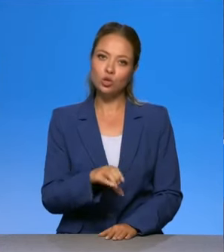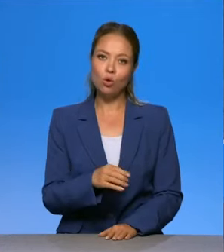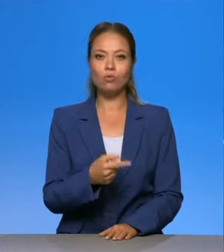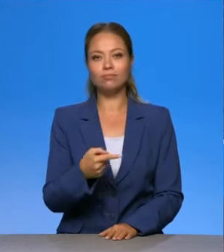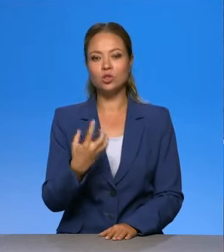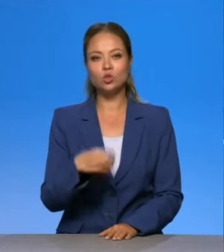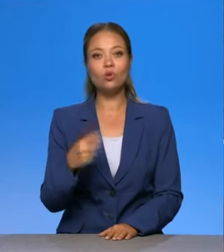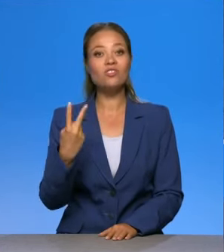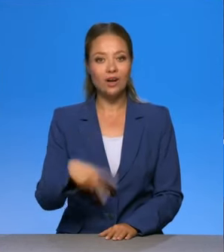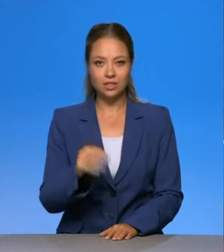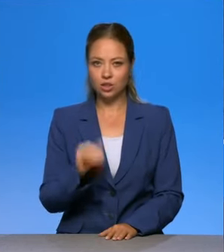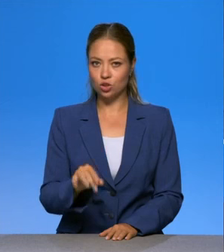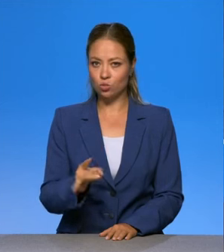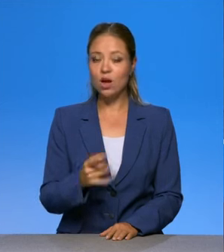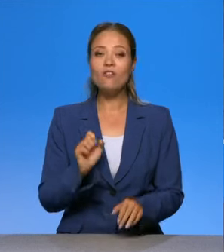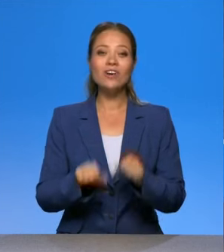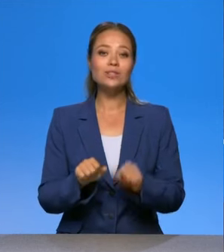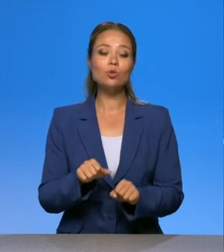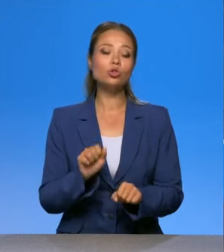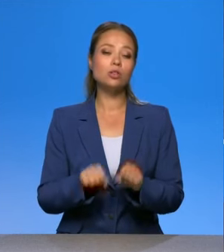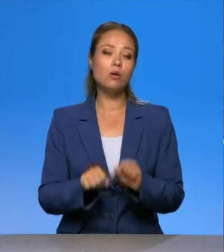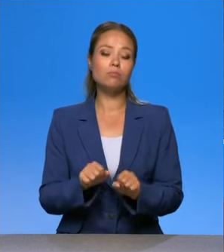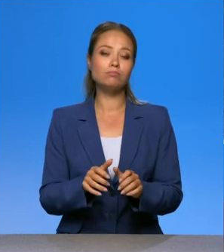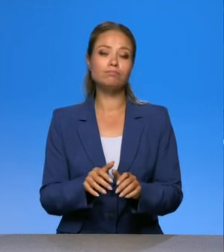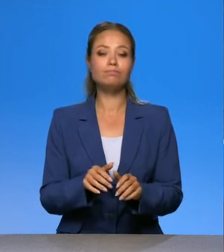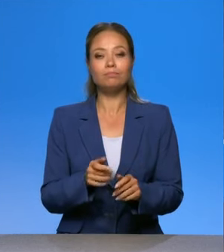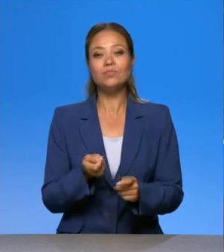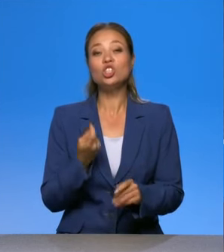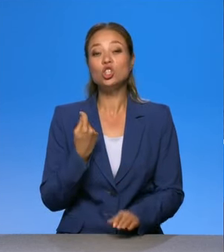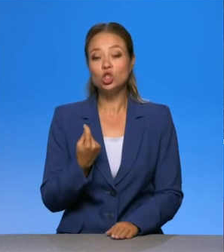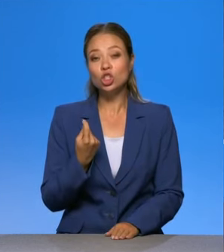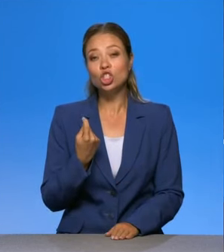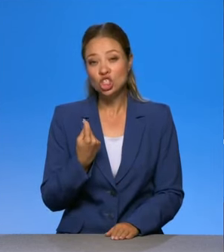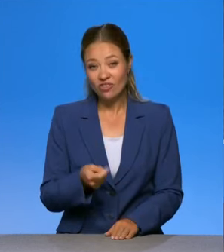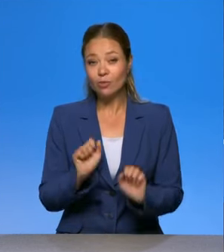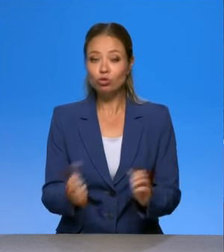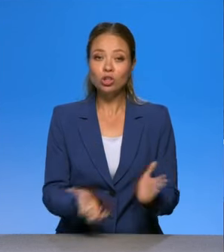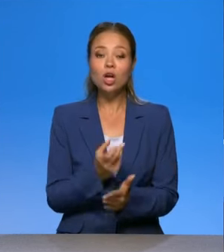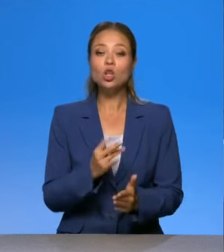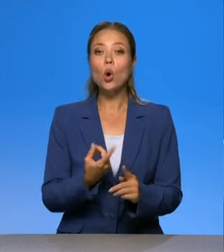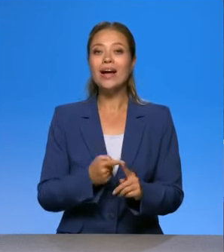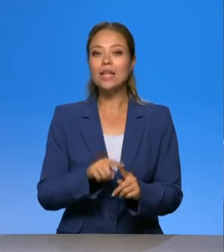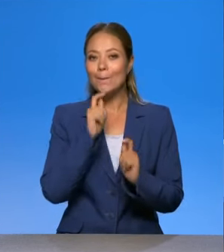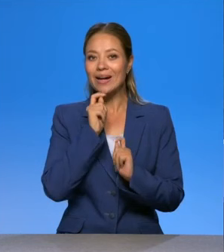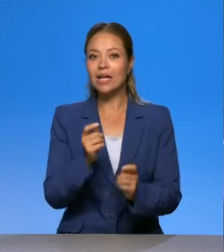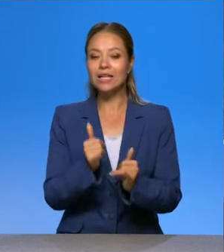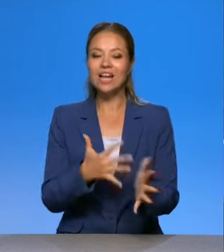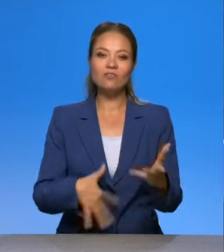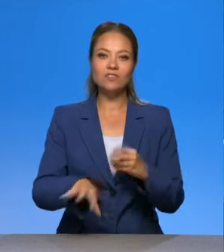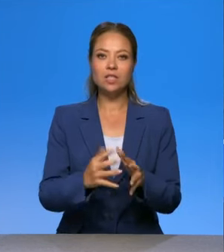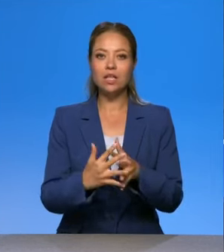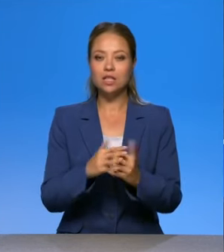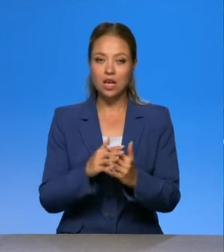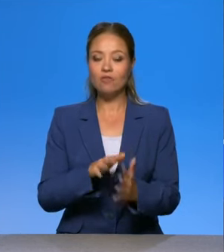быть немного дешевле в некоторых случаях, но этот подарок для всей деревни. И потом это